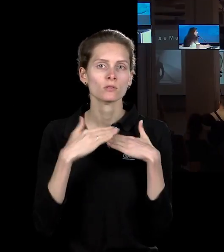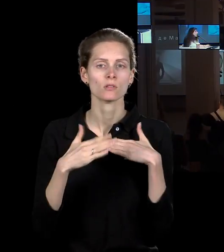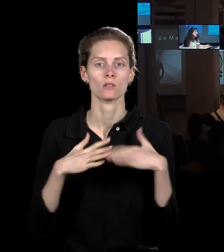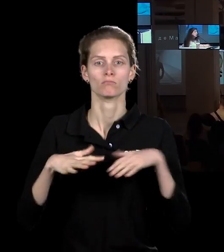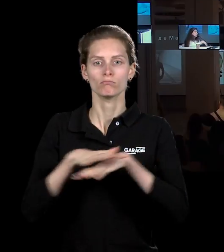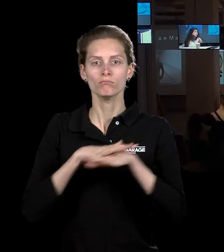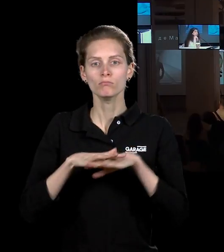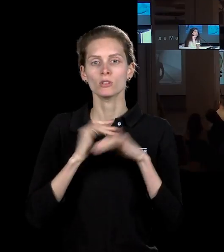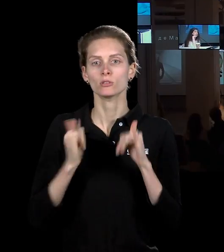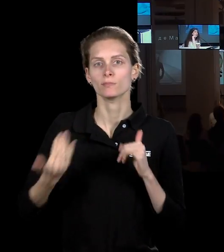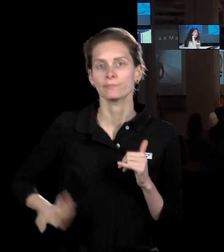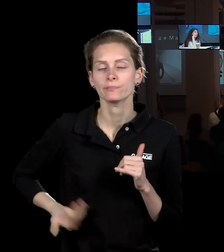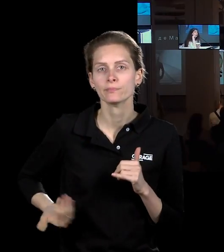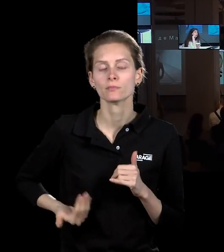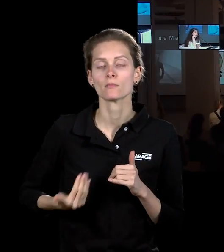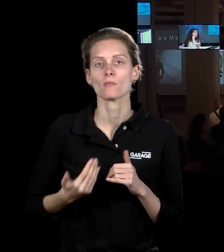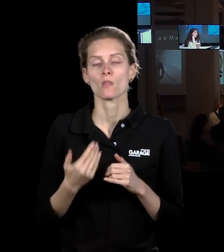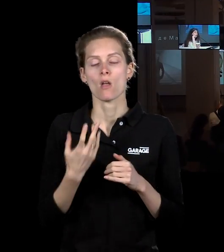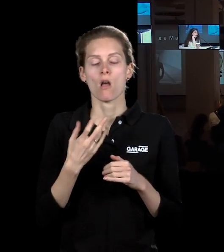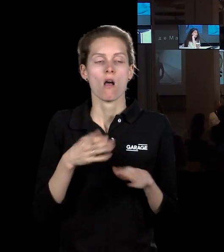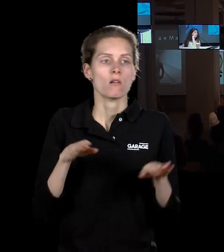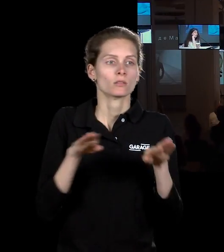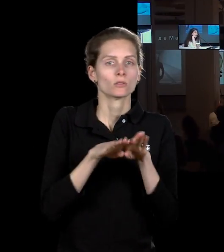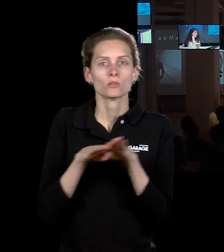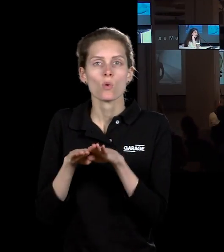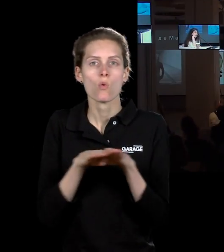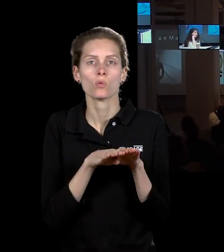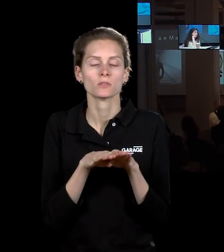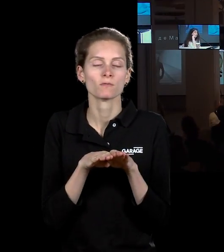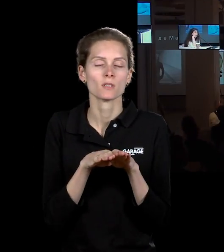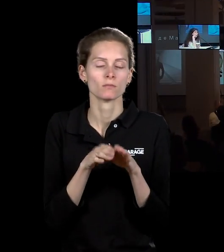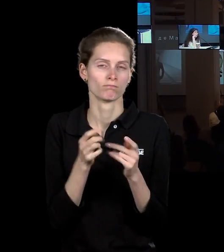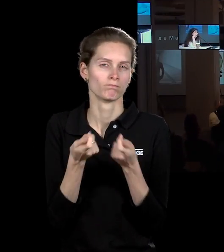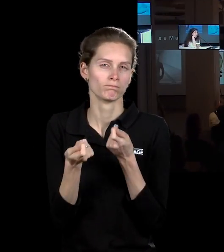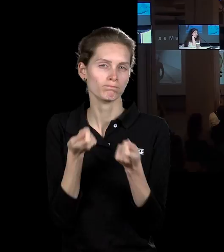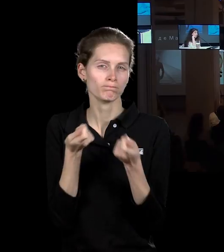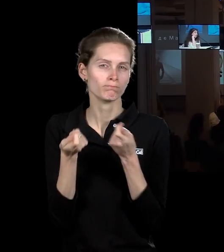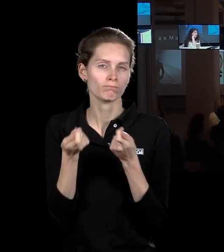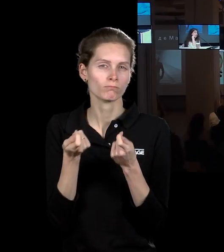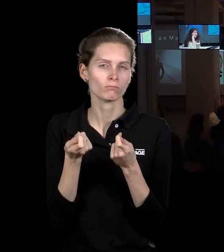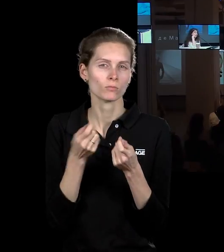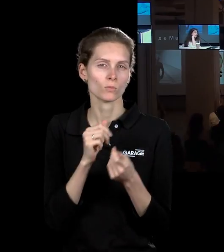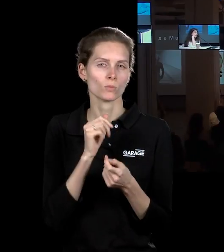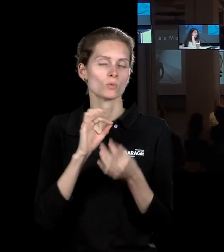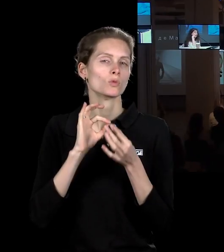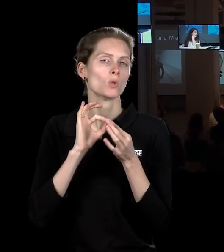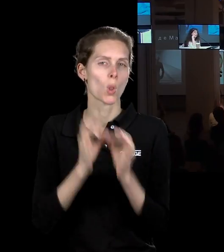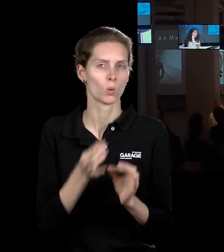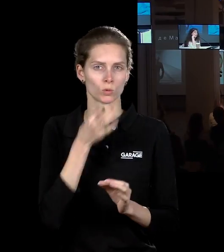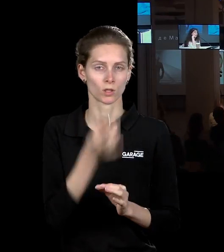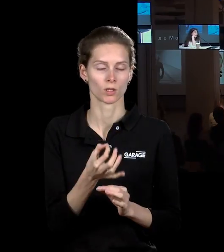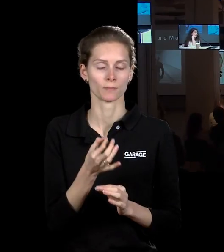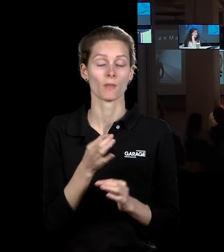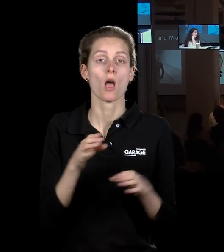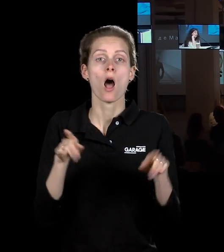обитания. Но, наверное, сходство между этими художниками действительно очень это в том, что оба они